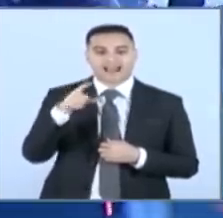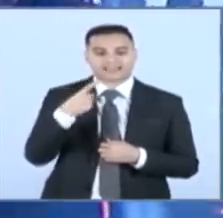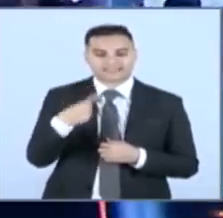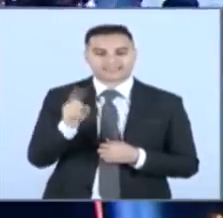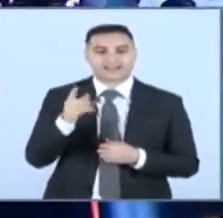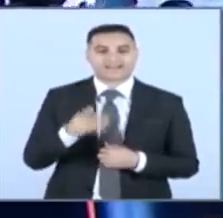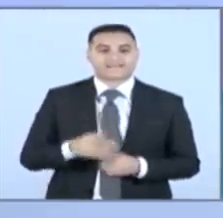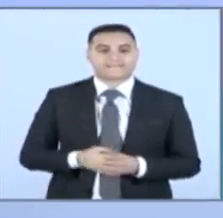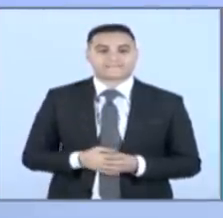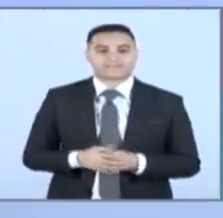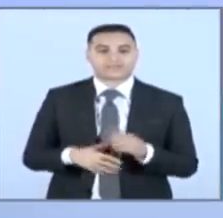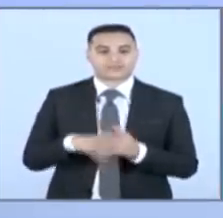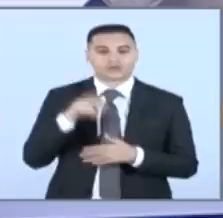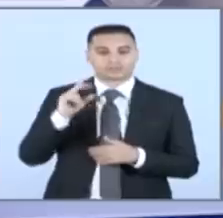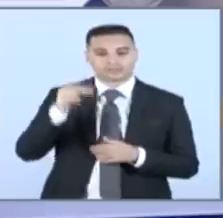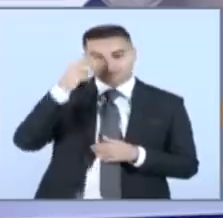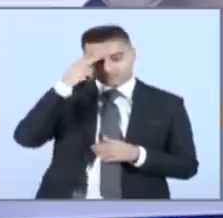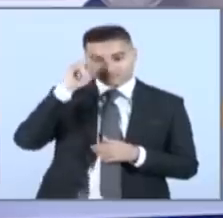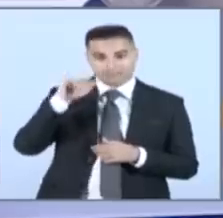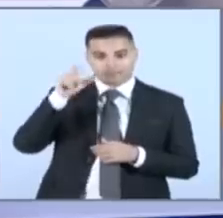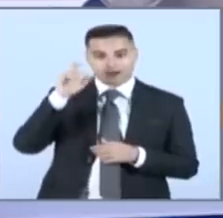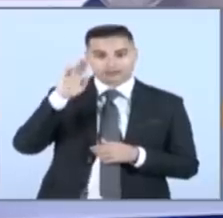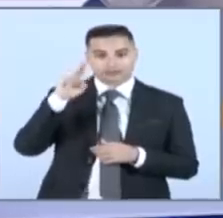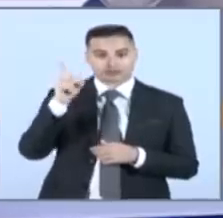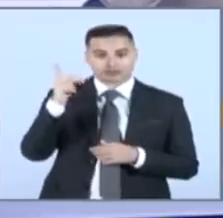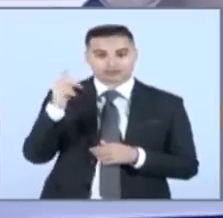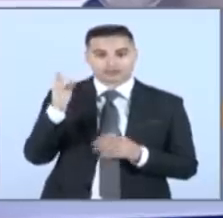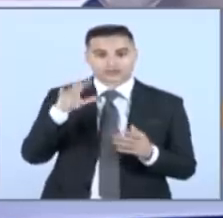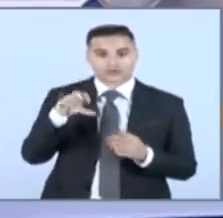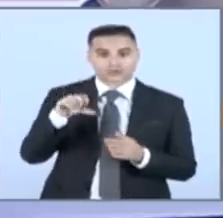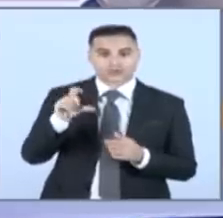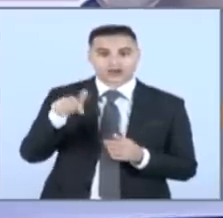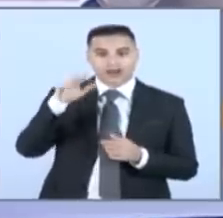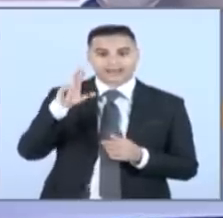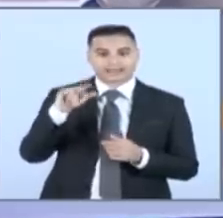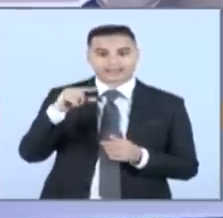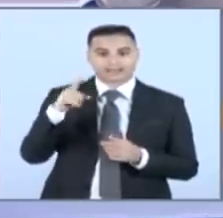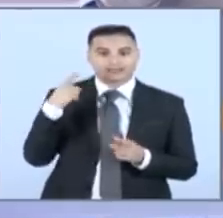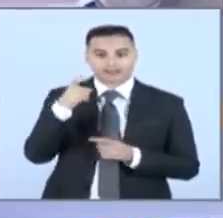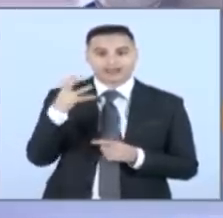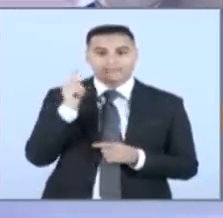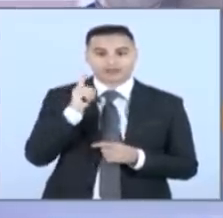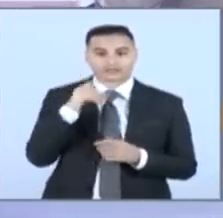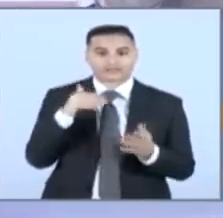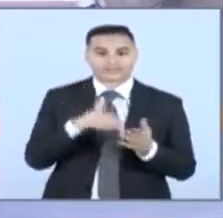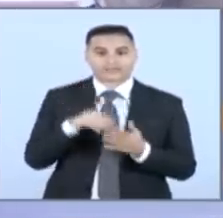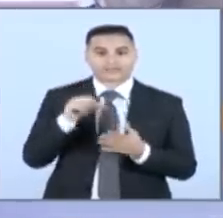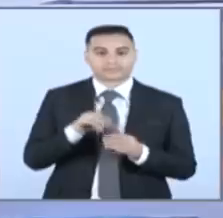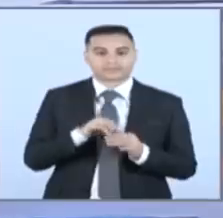استنى استنى، كسب مين؟ مانشستر يونايتد، كانوا شاطوا 11 ضربة جزاء وفي الآخر دخية